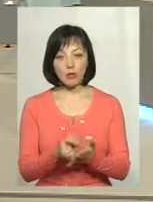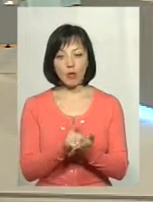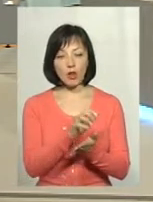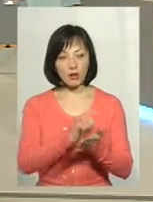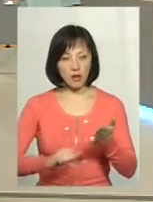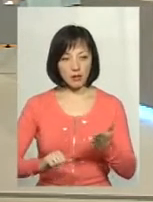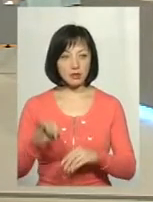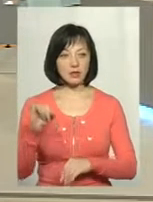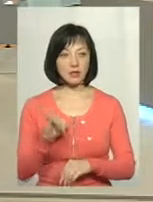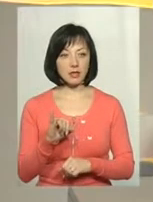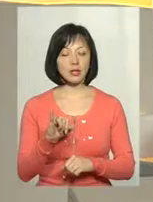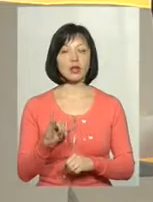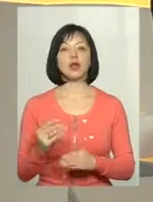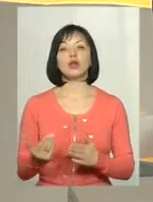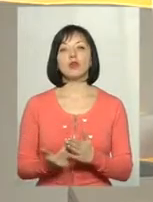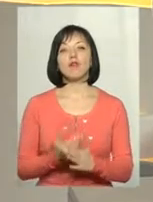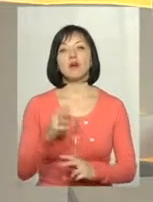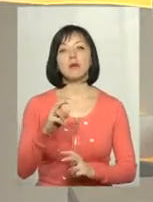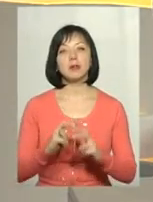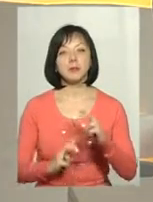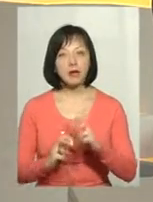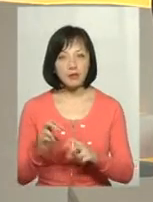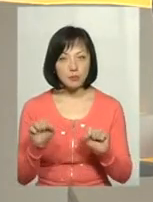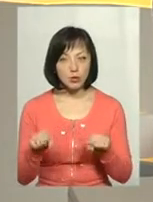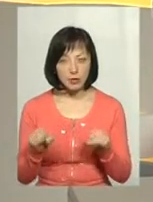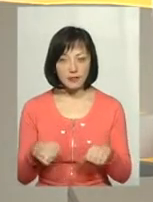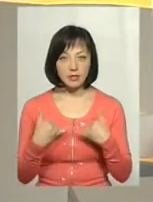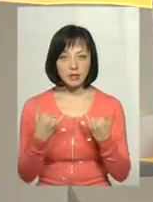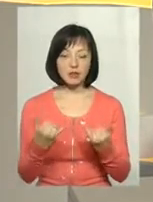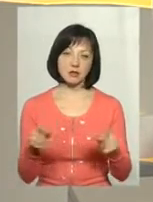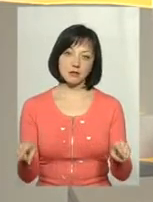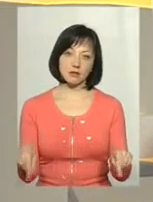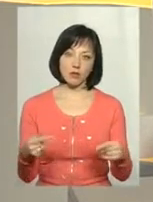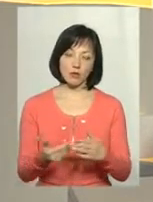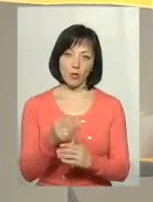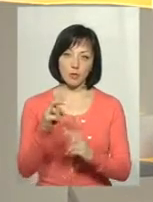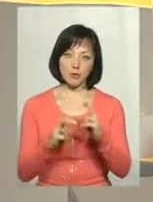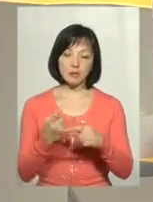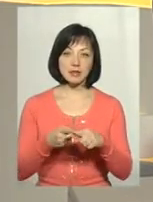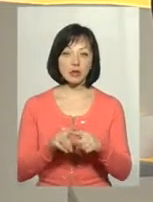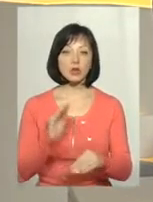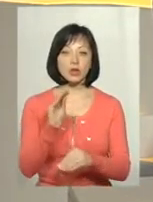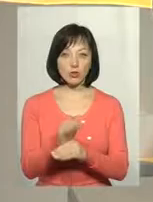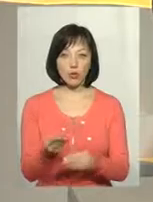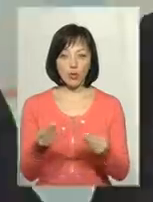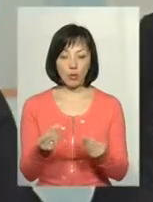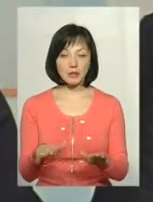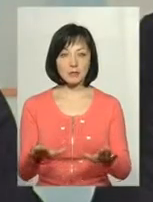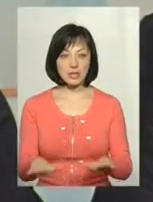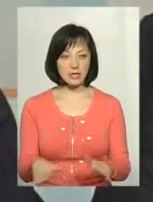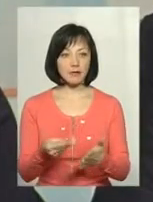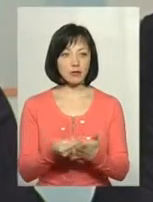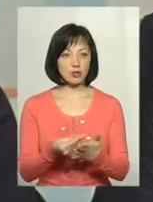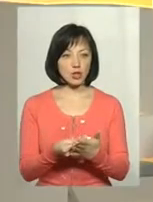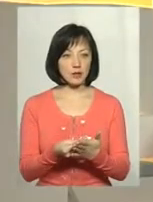і нове підприємство або можливість для створення нового підприємства – це теж додаткові кошти в місцевий